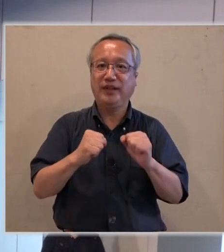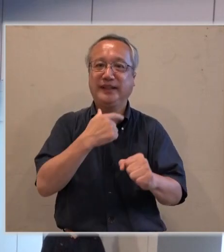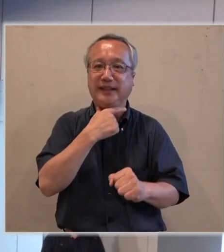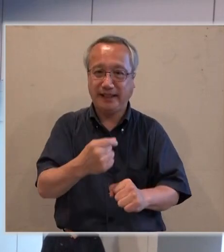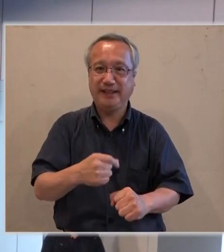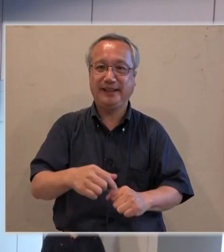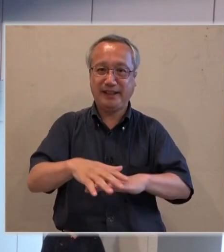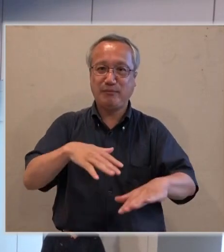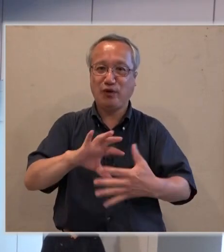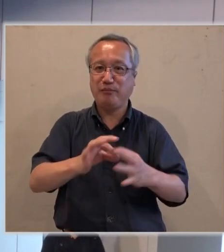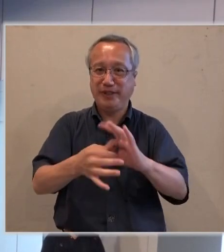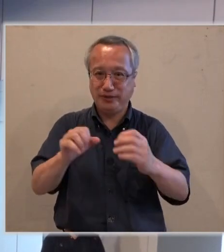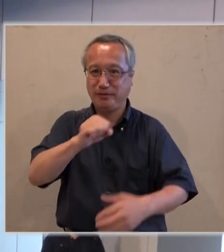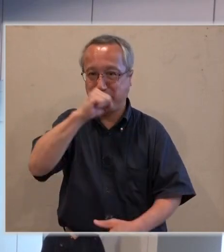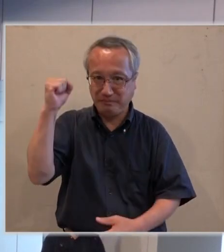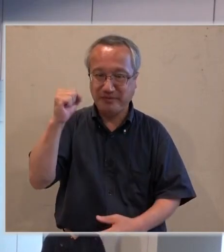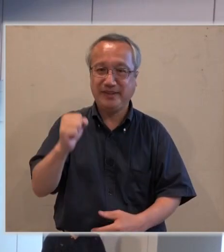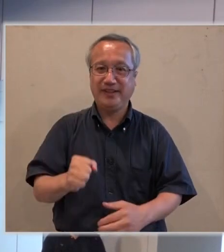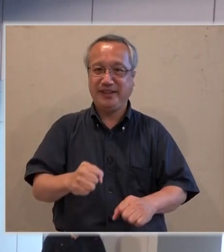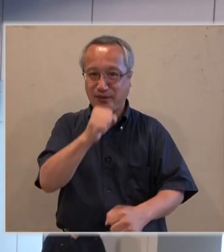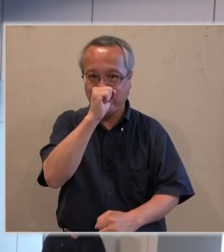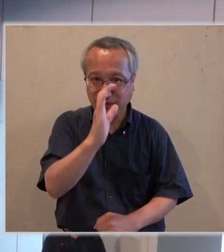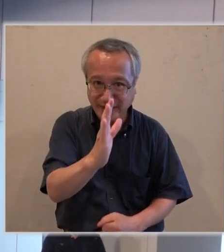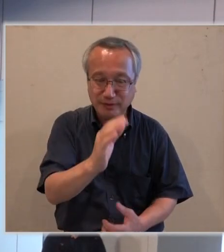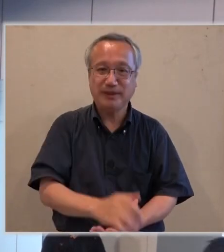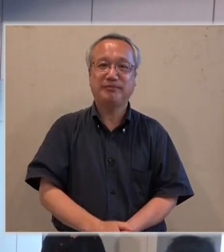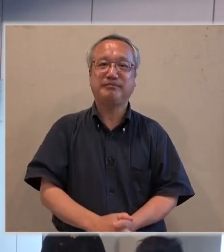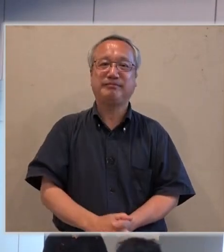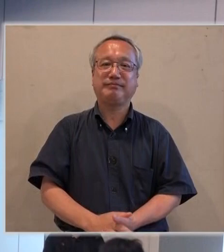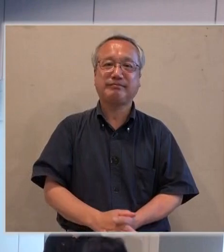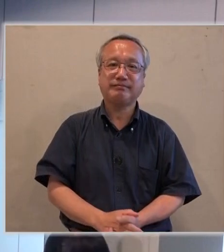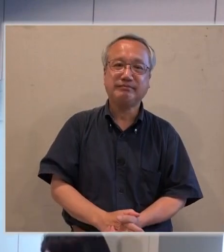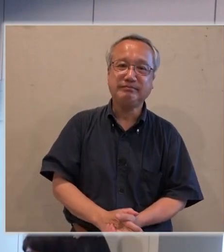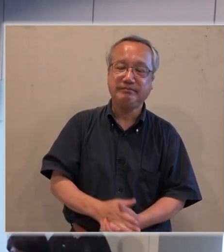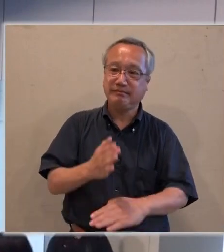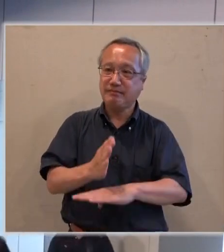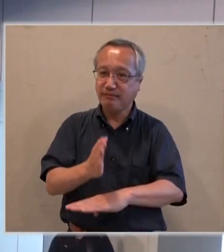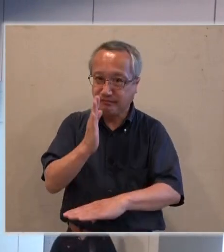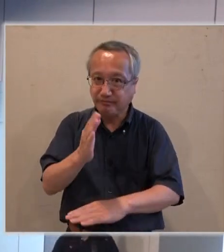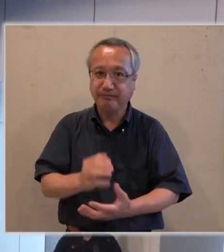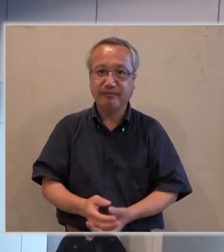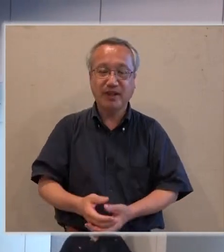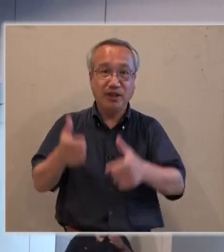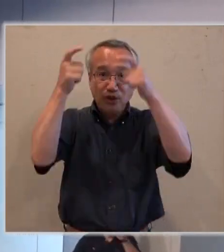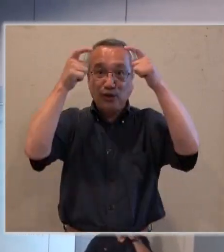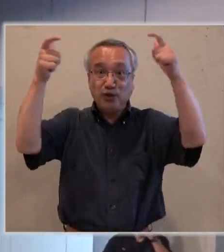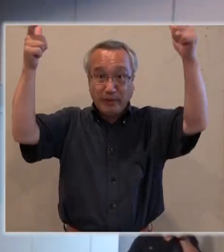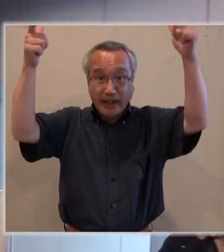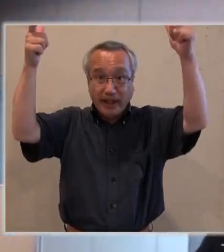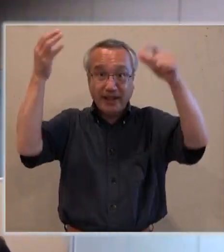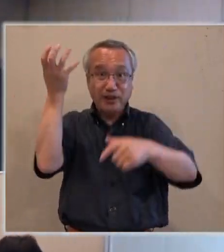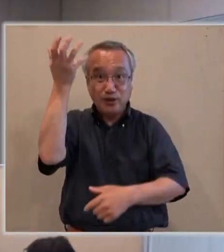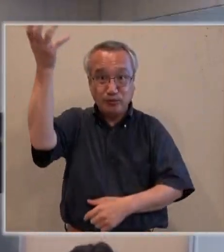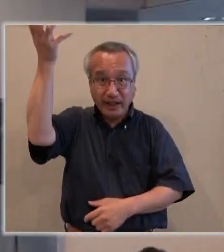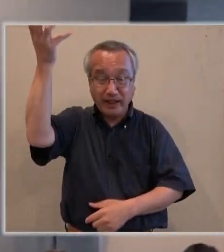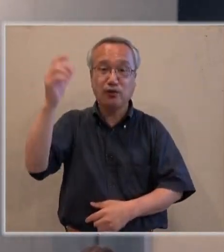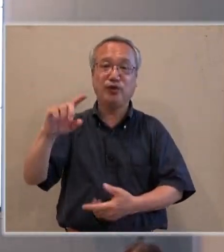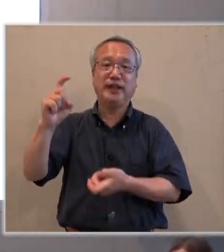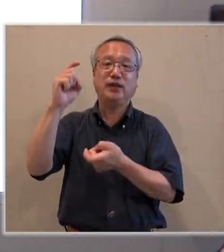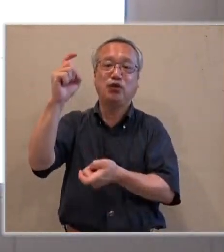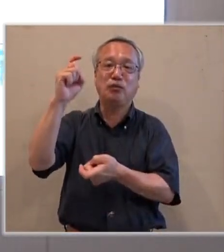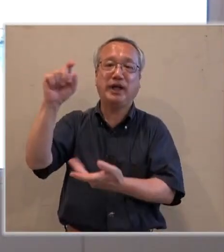ックをよろしくお願いします。 ありがとうございます。夢というキーワードが出てきました。